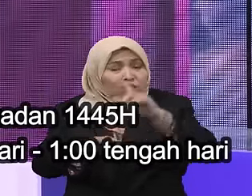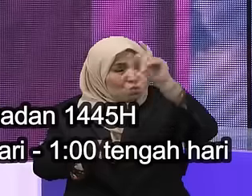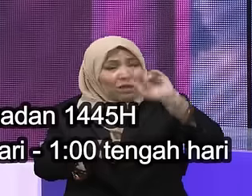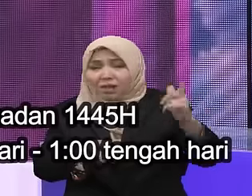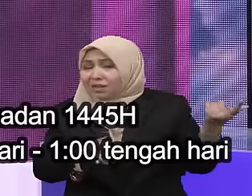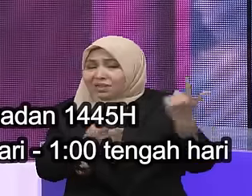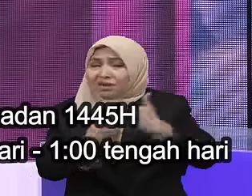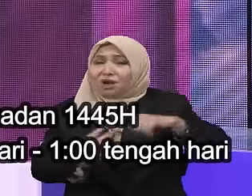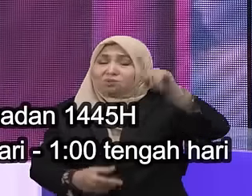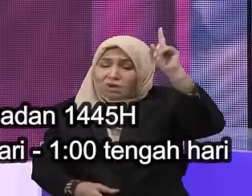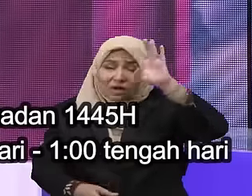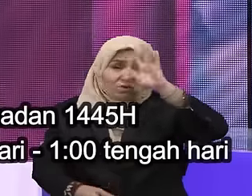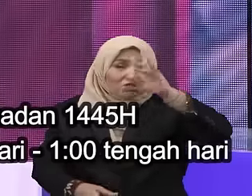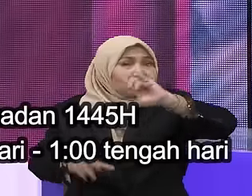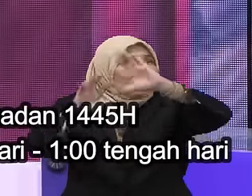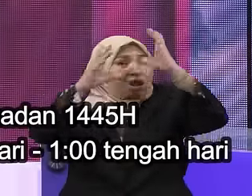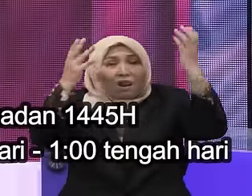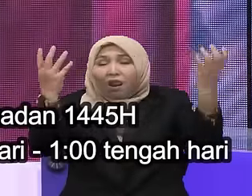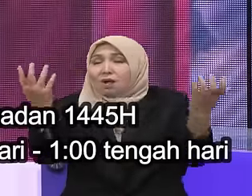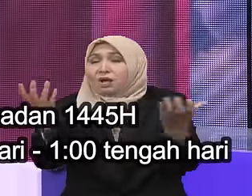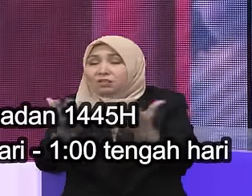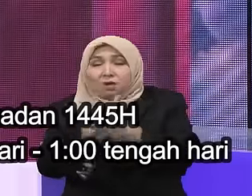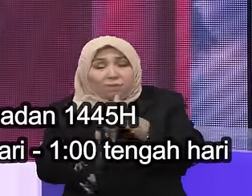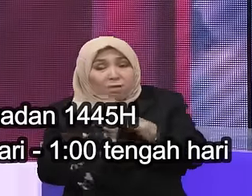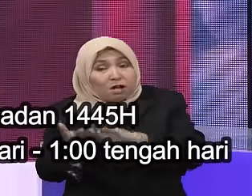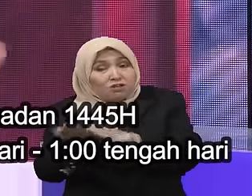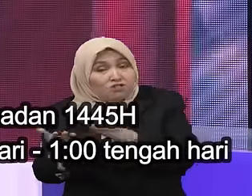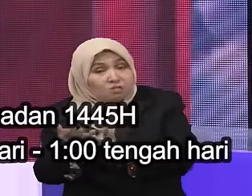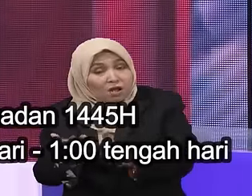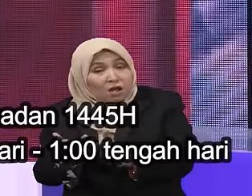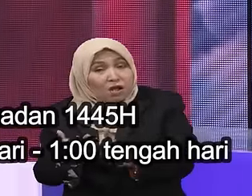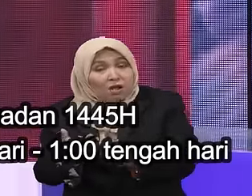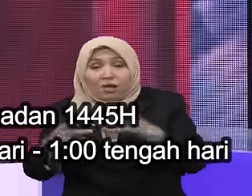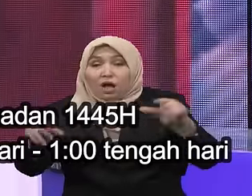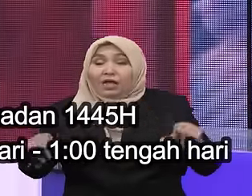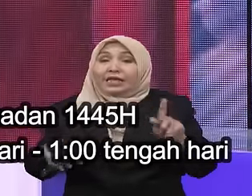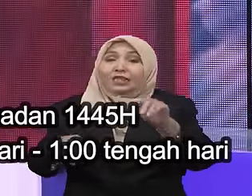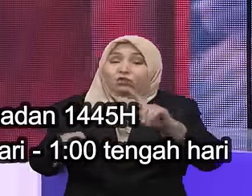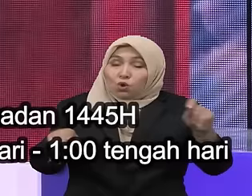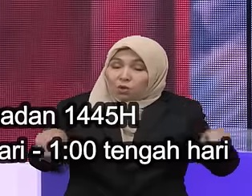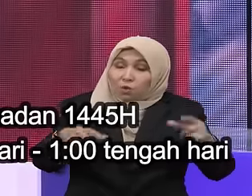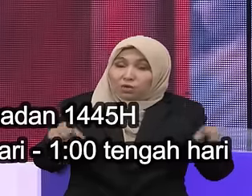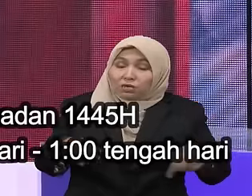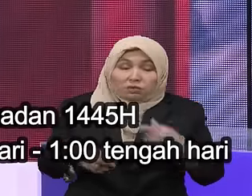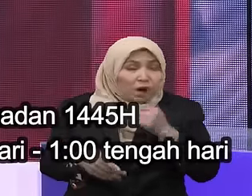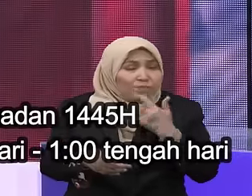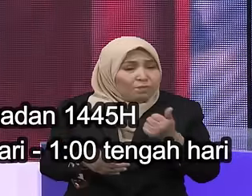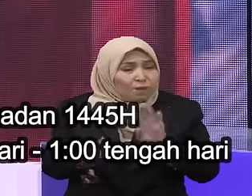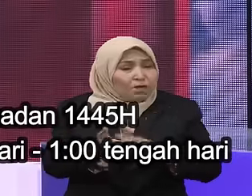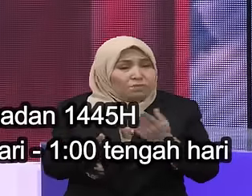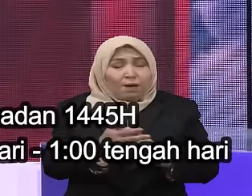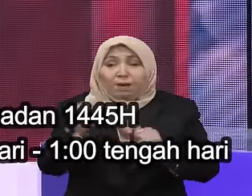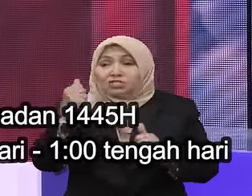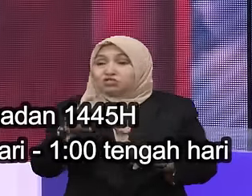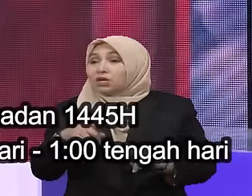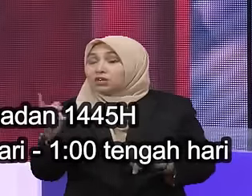selain daripada Allah yang mencipta alam ini. Ya, mak masak apa kuitiau goreng, kan? Yeah. Dah masak sedap-sedap, kemudian kita beritahu pada makcik